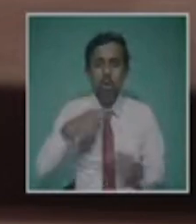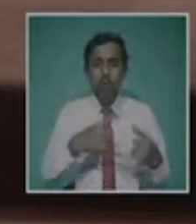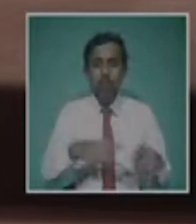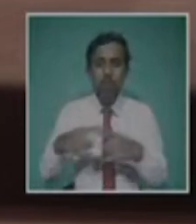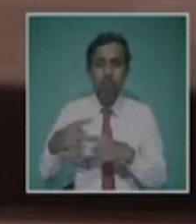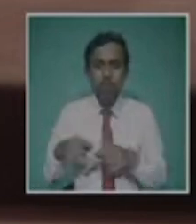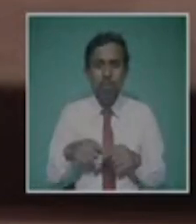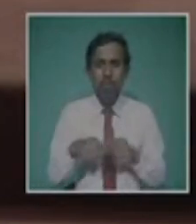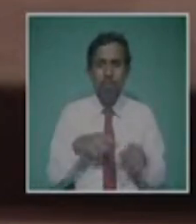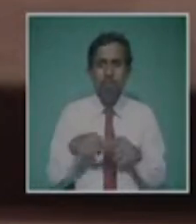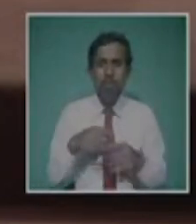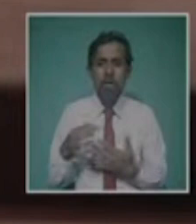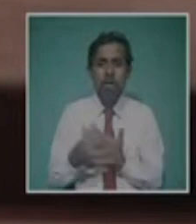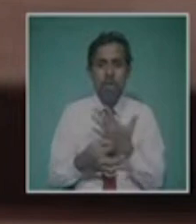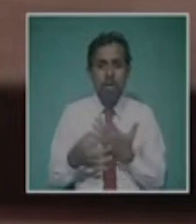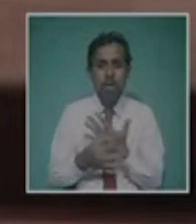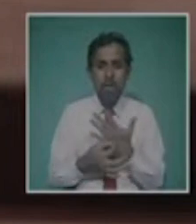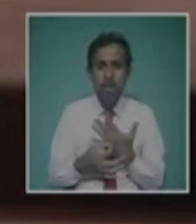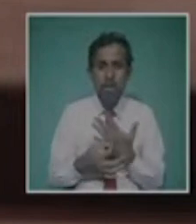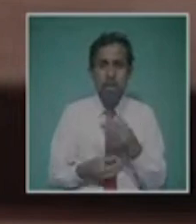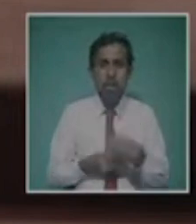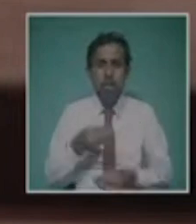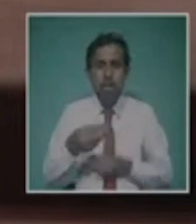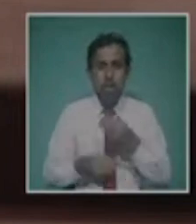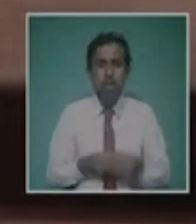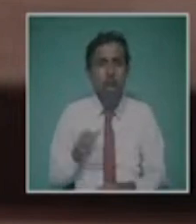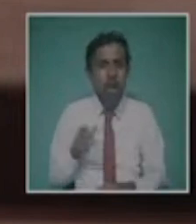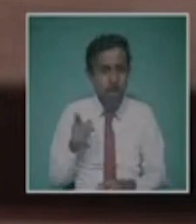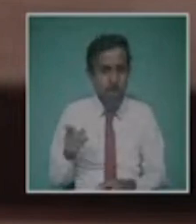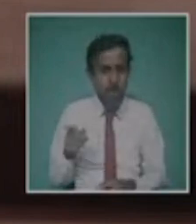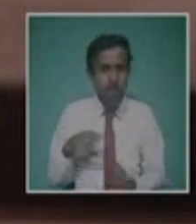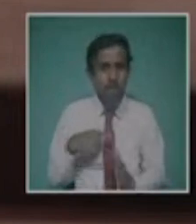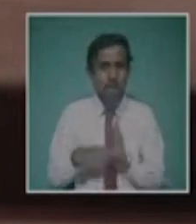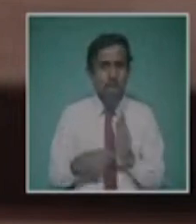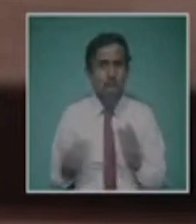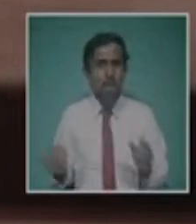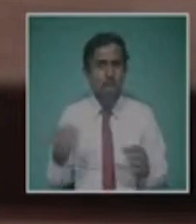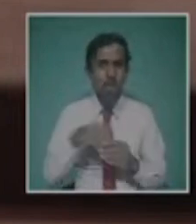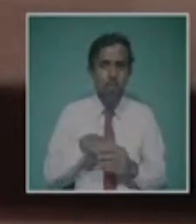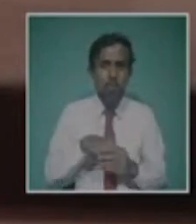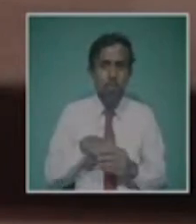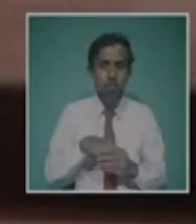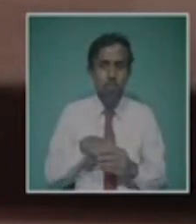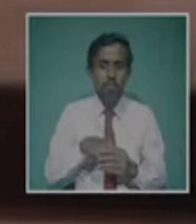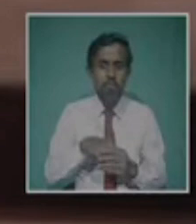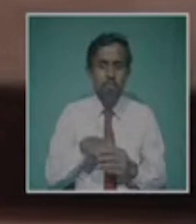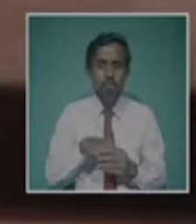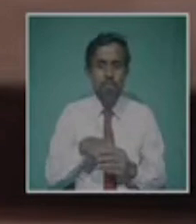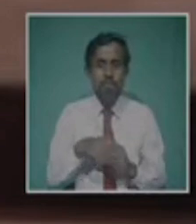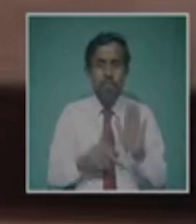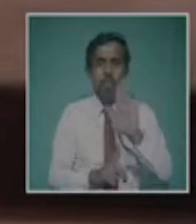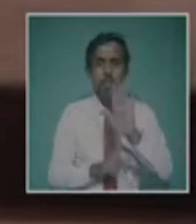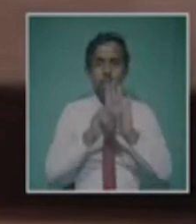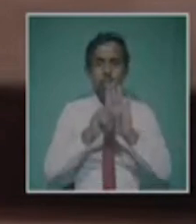இந்த போதை வஸ்து வரக்கூடியதாக இருக்கின்றது. குறிப்பாக நாங்கள் சொல்வதென்றால், வடமாகாணங்களில்